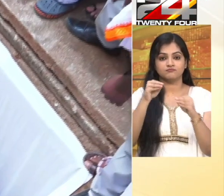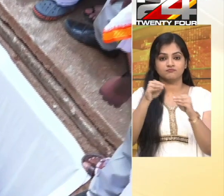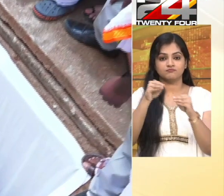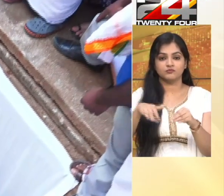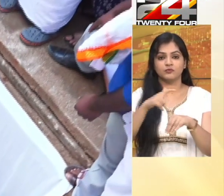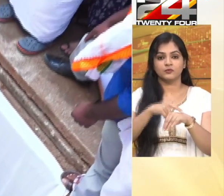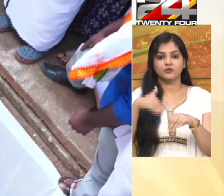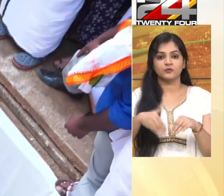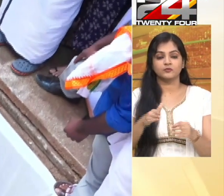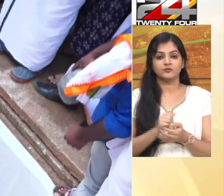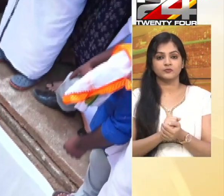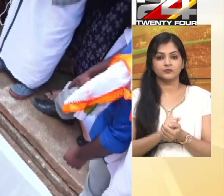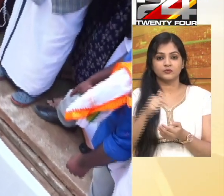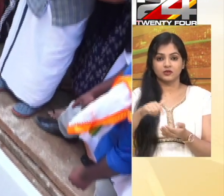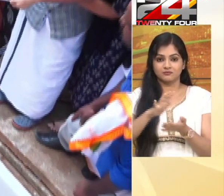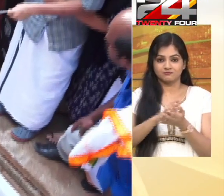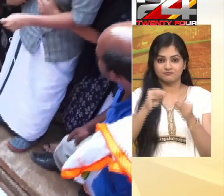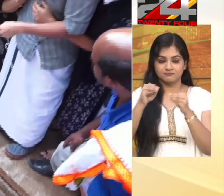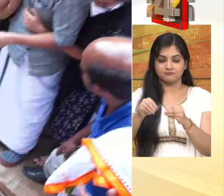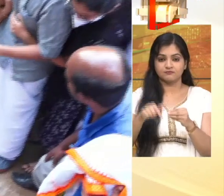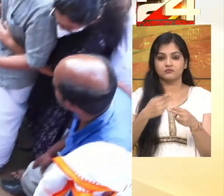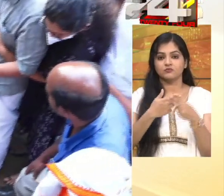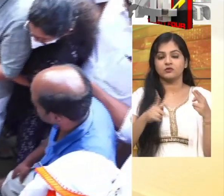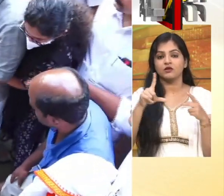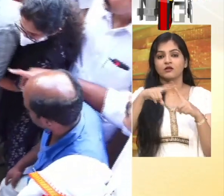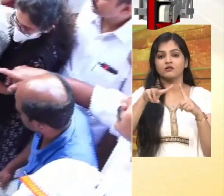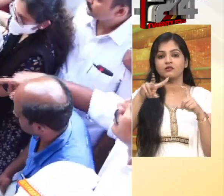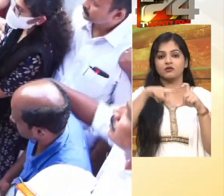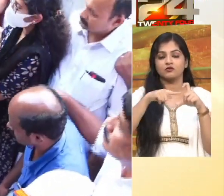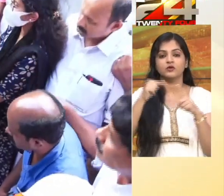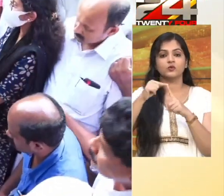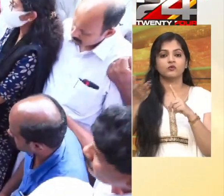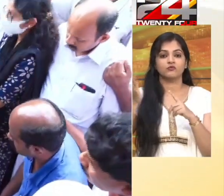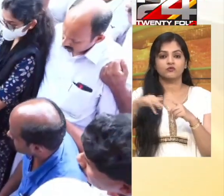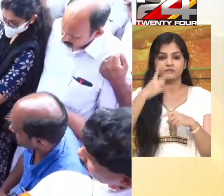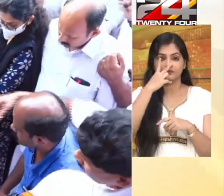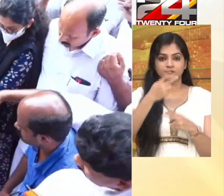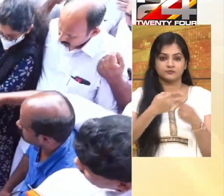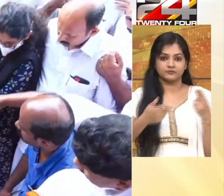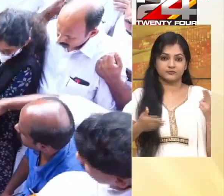നിക്ഷേപിക്കുകയാണ്. ആ ചടങ്ങിന്റെ തത്സമയ ദൃശ്യങ്ങളാണ് പ്രേക്ഷകർ കാണുന്നത്. ഇടുക്കിയിൽ നിന്നുള്ള ദൃശ്യങ്ങളാണ് പ്രേക്ഷകർ കാണുന്നത്.